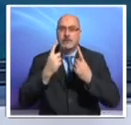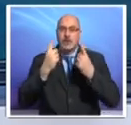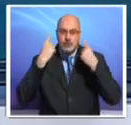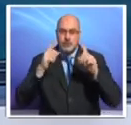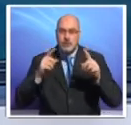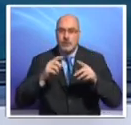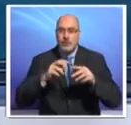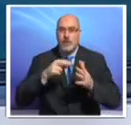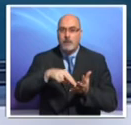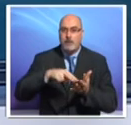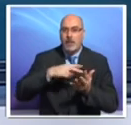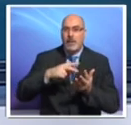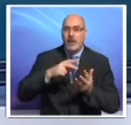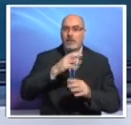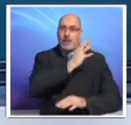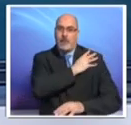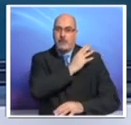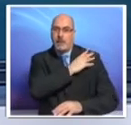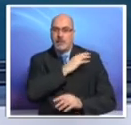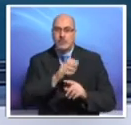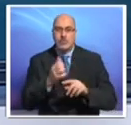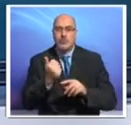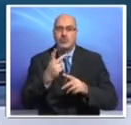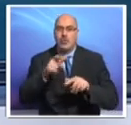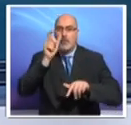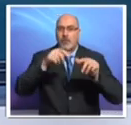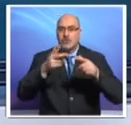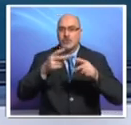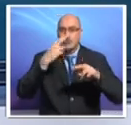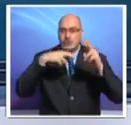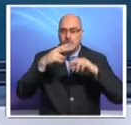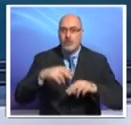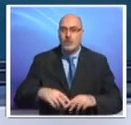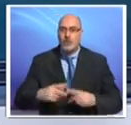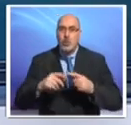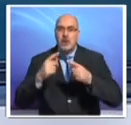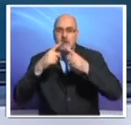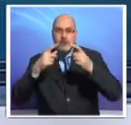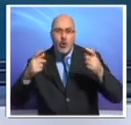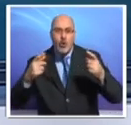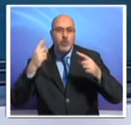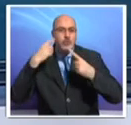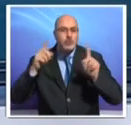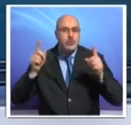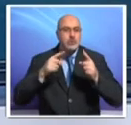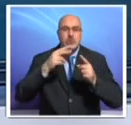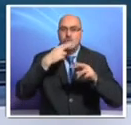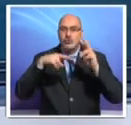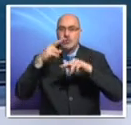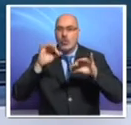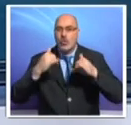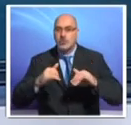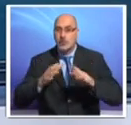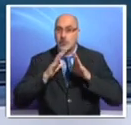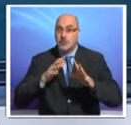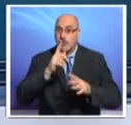بالي سيدي بالعباس ومجموعة من الفنانين. الحفل عرف تجسيد مختلف الطبوع الفنية الجزائرية التي